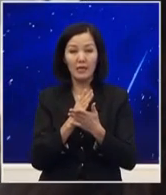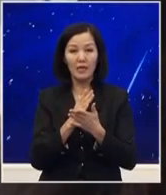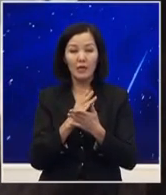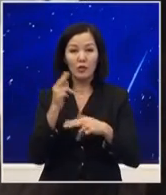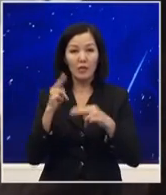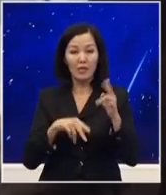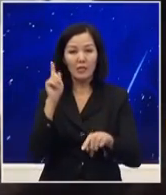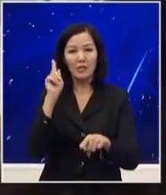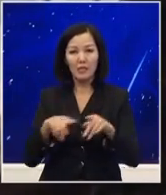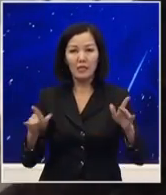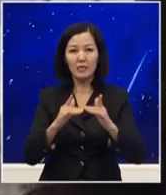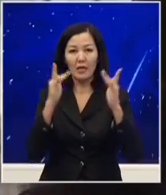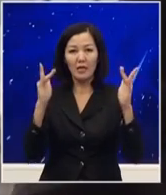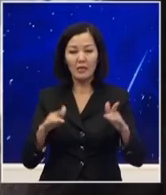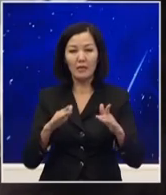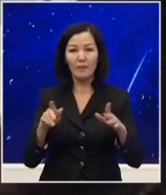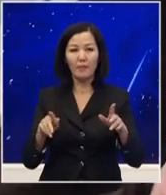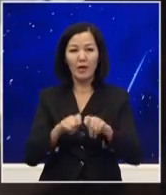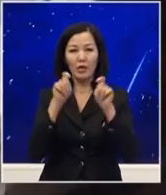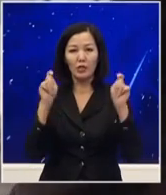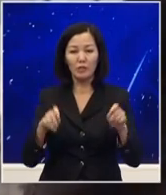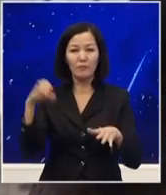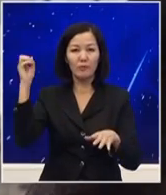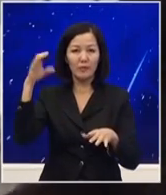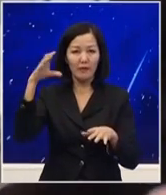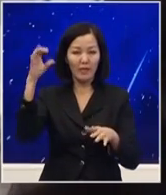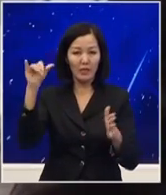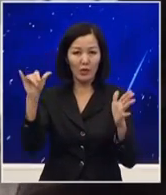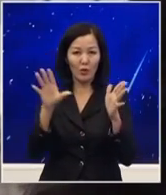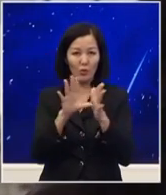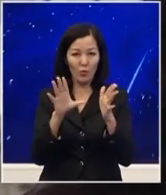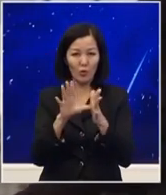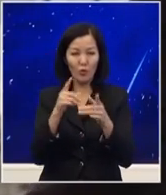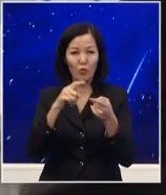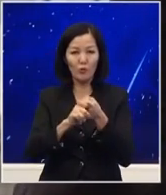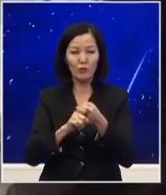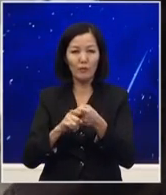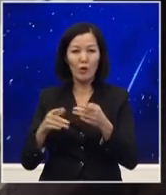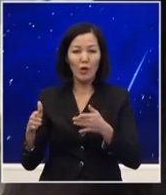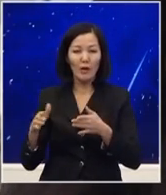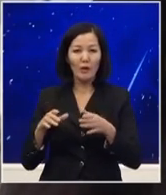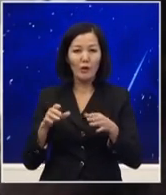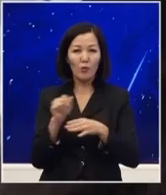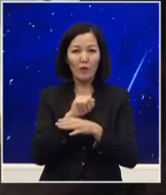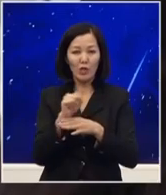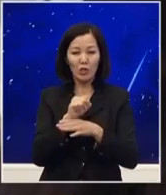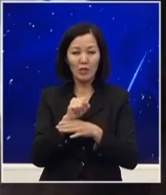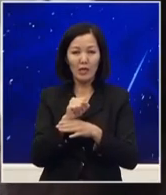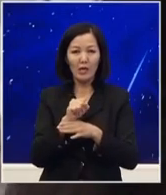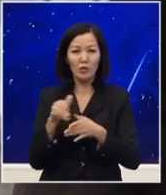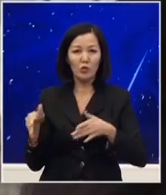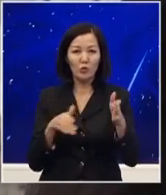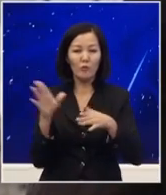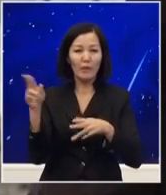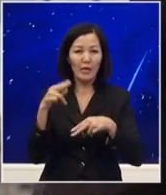Мынандай тез арада көпір тұрғызып, шамдарды жарқыратып, машинені жүргізіп қояды деген ойламағанбыз. Бала да, шал